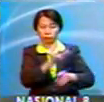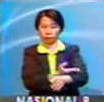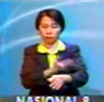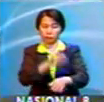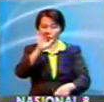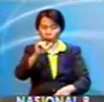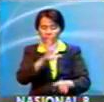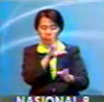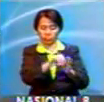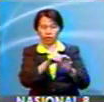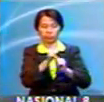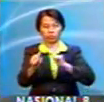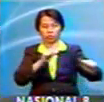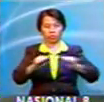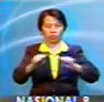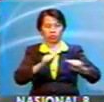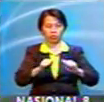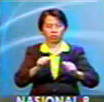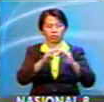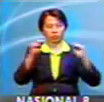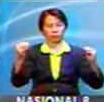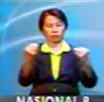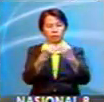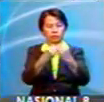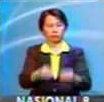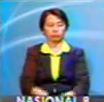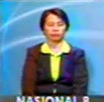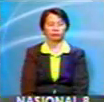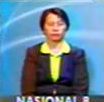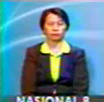generasi Y melibatkan diri dengan aktiviti-aktiviti kemasyarakatan.